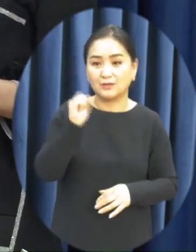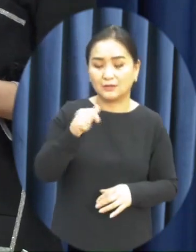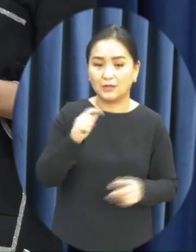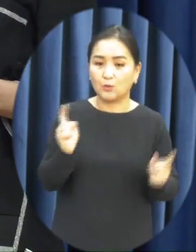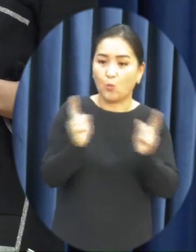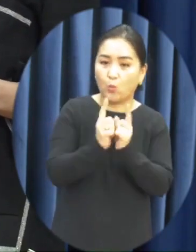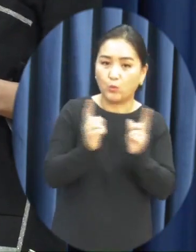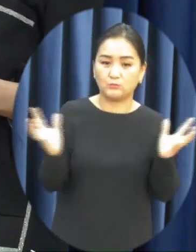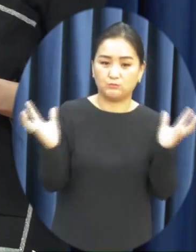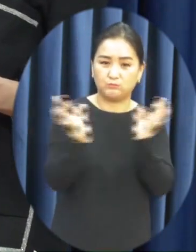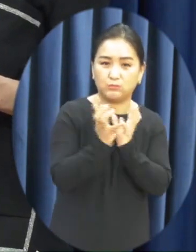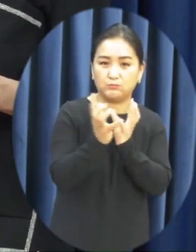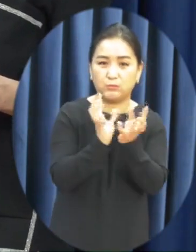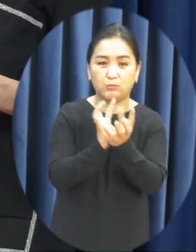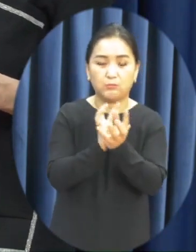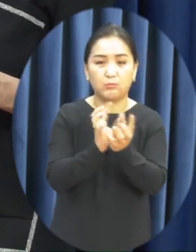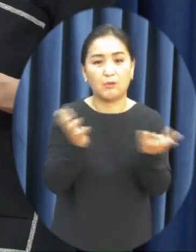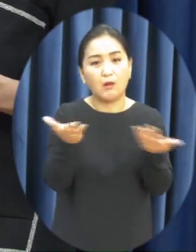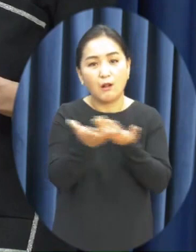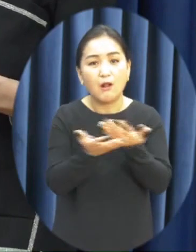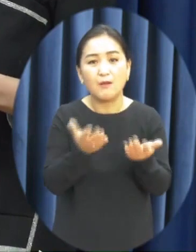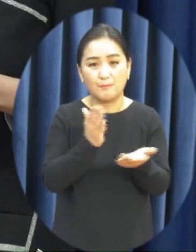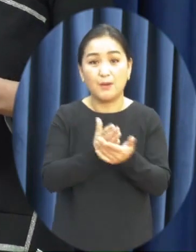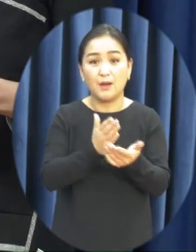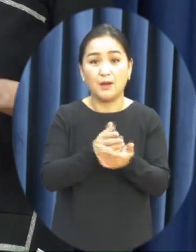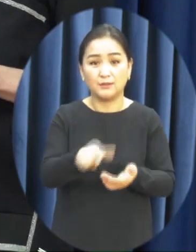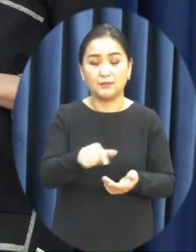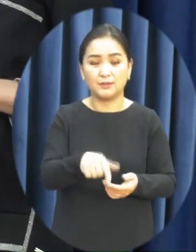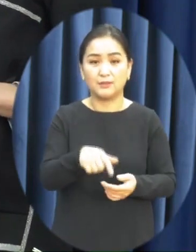སླིག